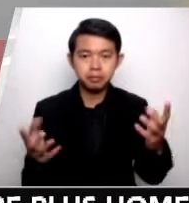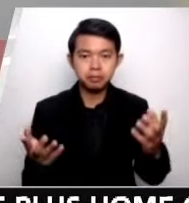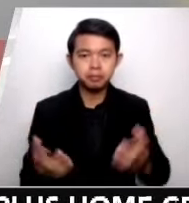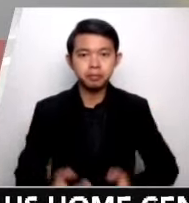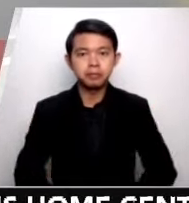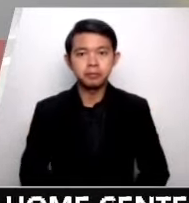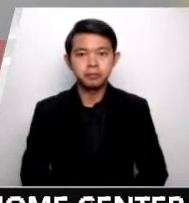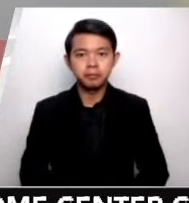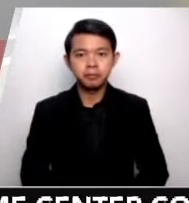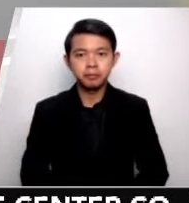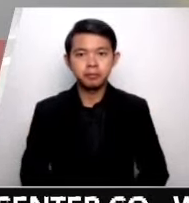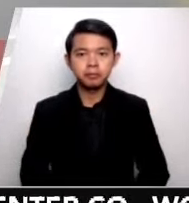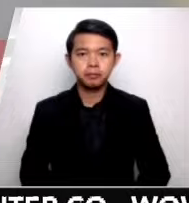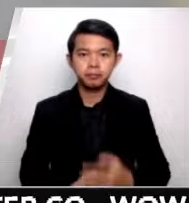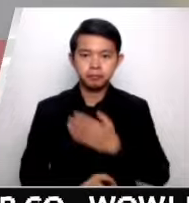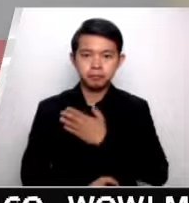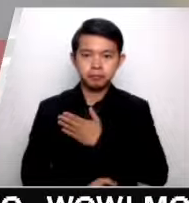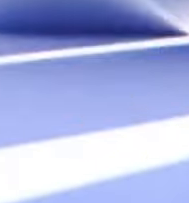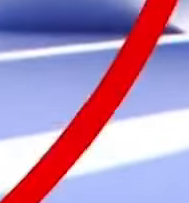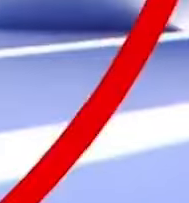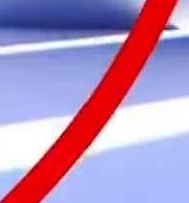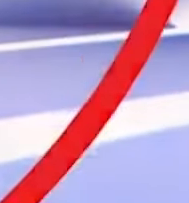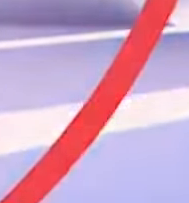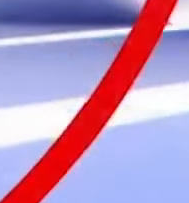para sa GMA Integrated News.